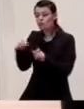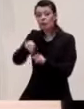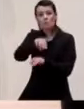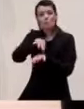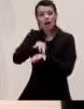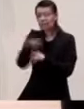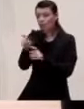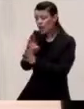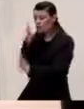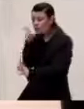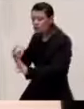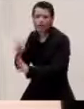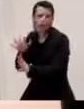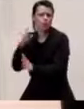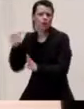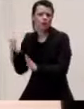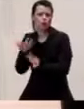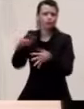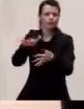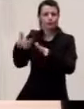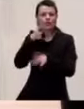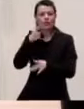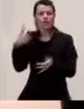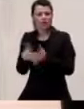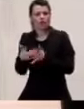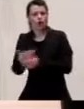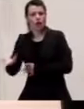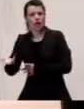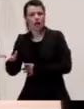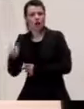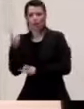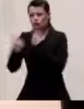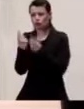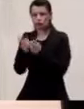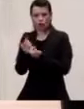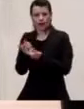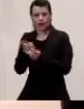meno critiche, e in particolare tra quelli in condizioni più critiche c'erano proprio i